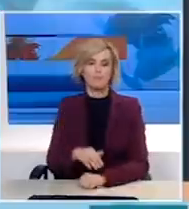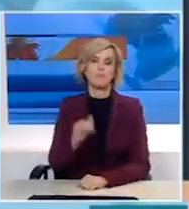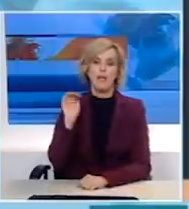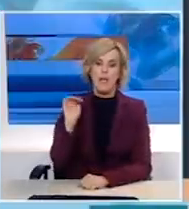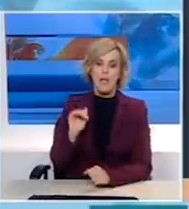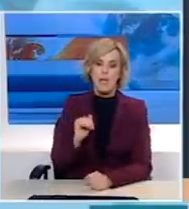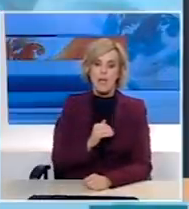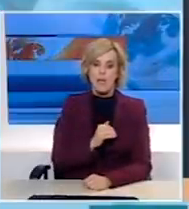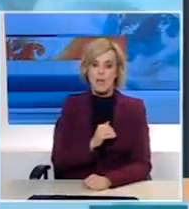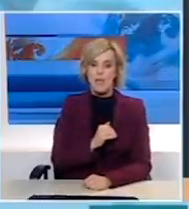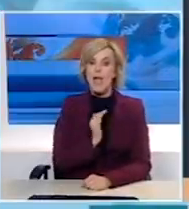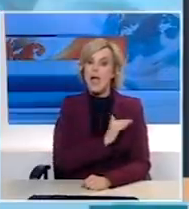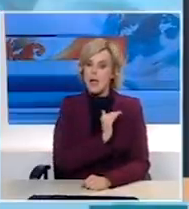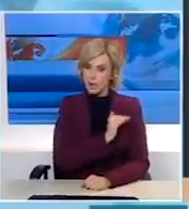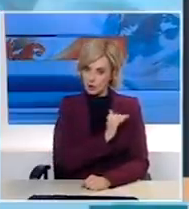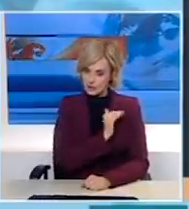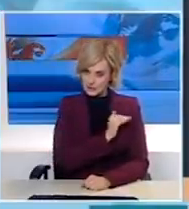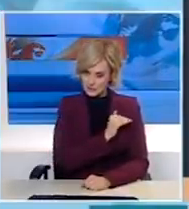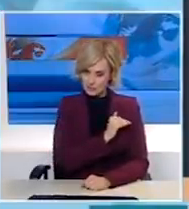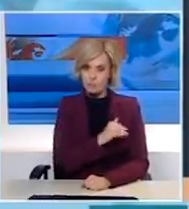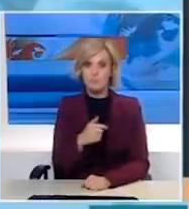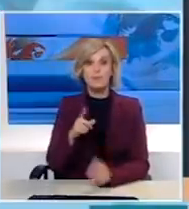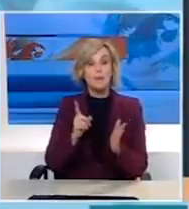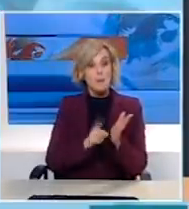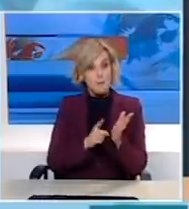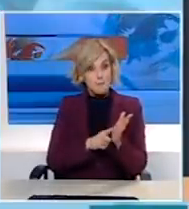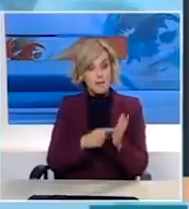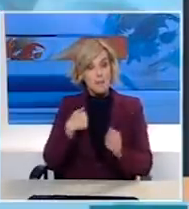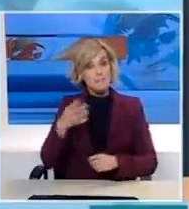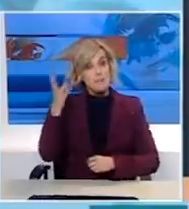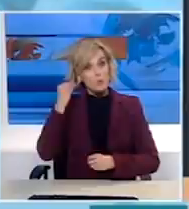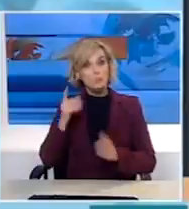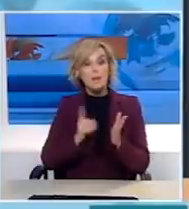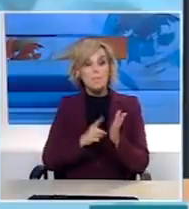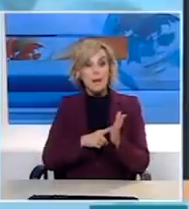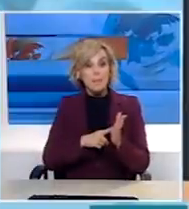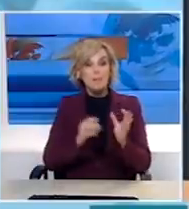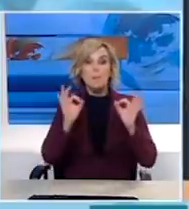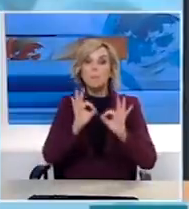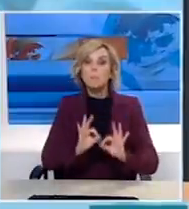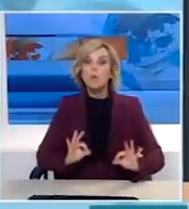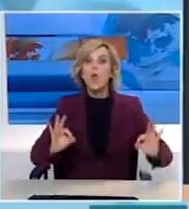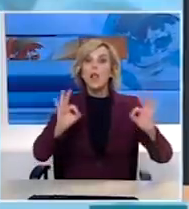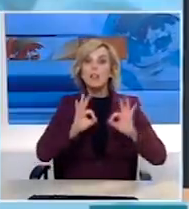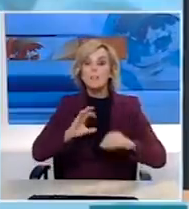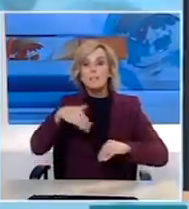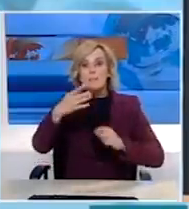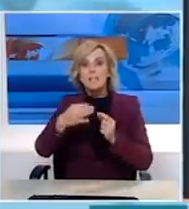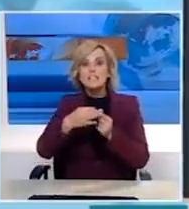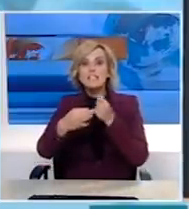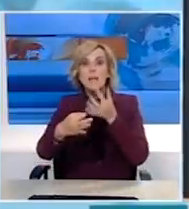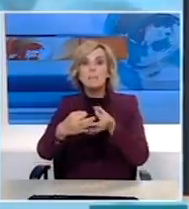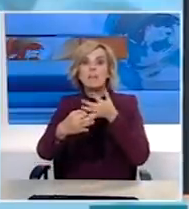εντός και εκτός Ελλάδος λένε ότι πρέπει να προετοιμαστούμε για ένα δεύτερο κύμα του κορονοϊού το φθινόπωρο. Είναι στο σχεδιασμό σας η